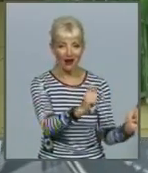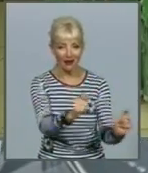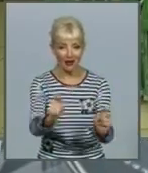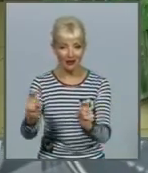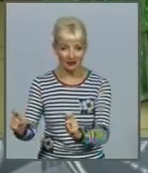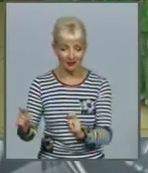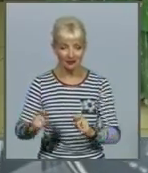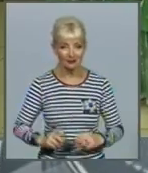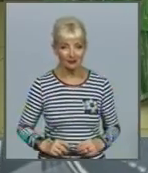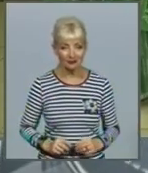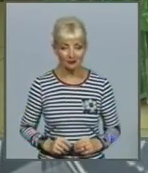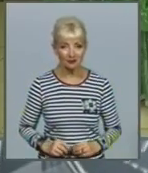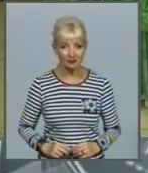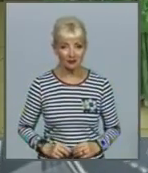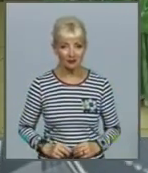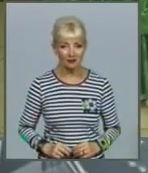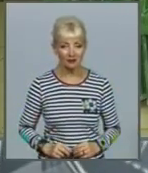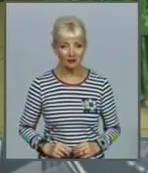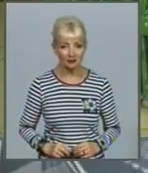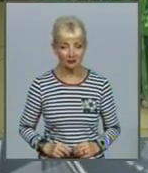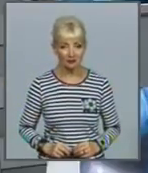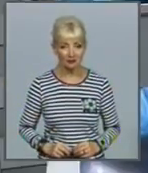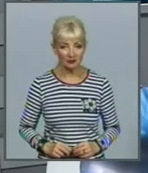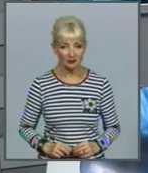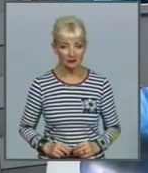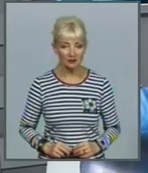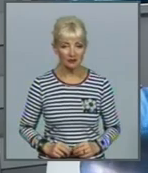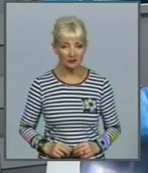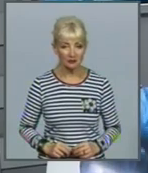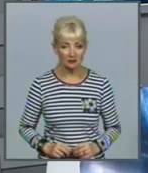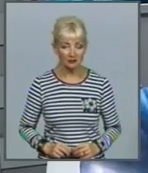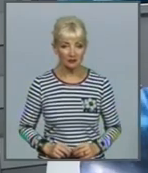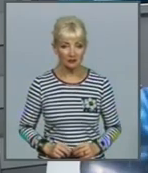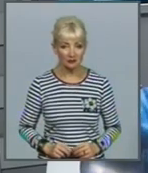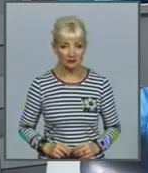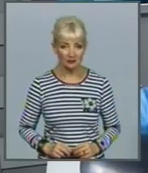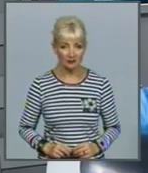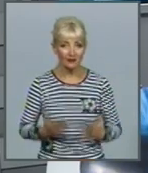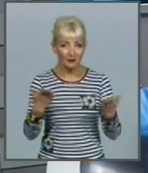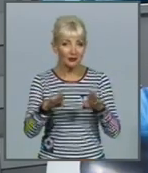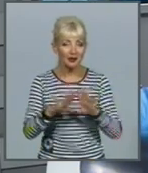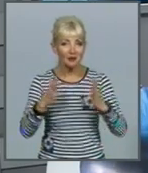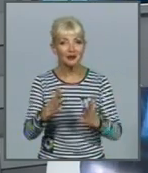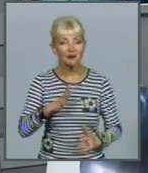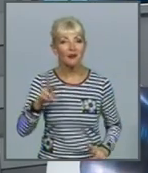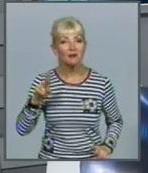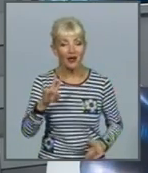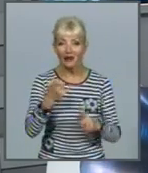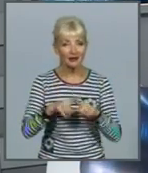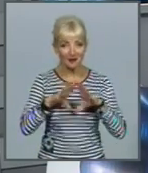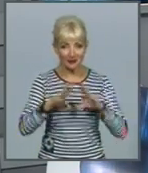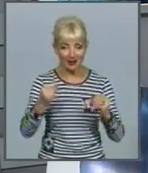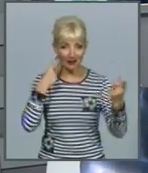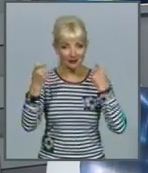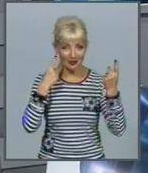Анжела Сушко, Ярослав Кононенко, Харківські Ізвістя. Ось такими на події була п'ятниця. На цьому в мене вся інформація. Всім